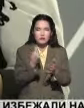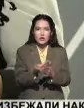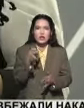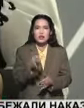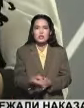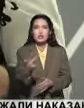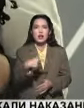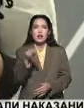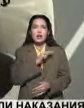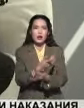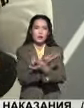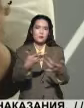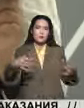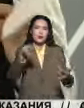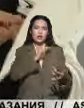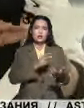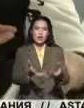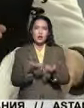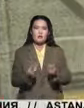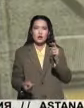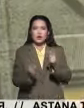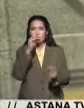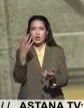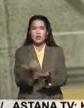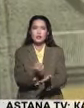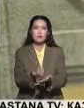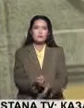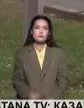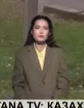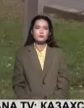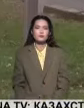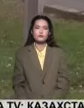Эти граждане работают в различных сферах и получают соответствующую зарплату.